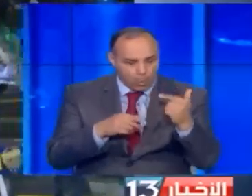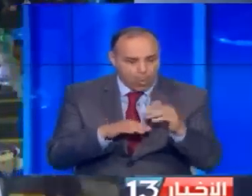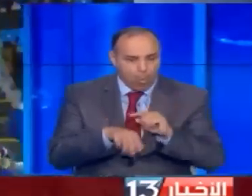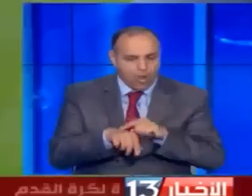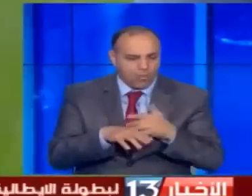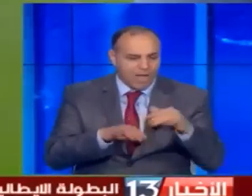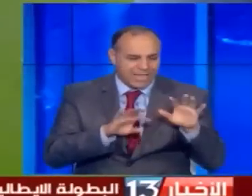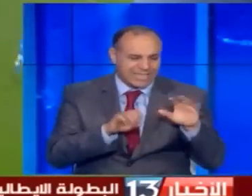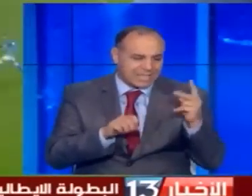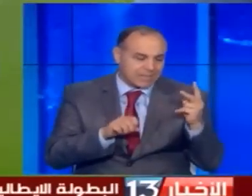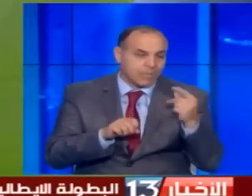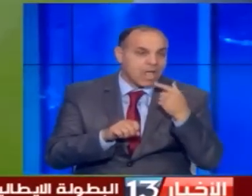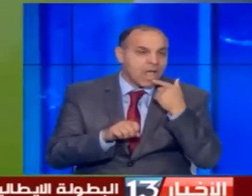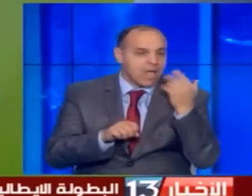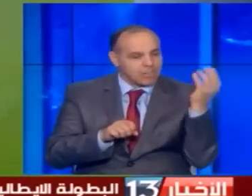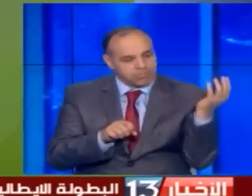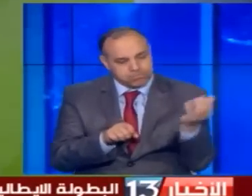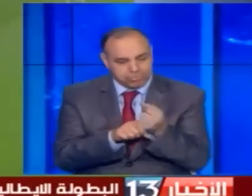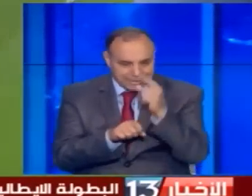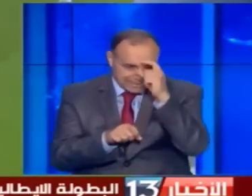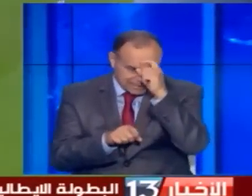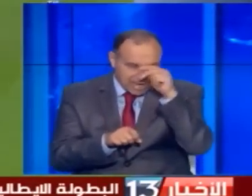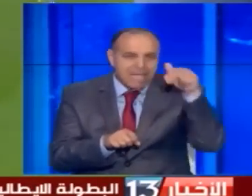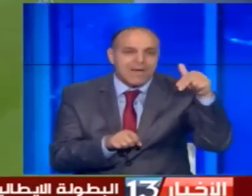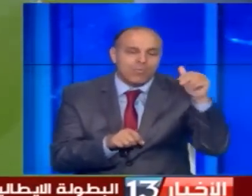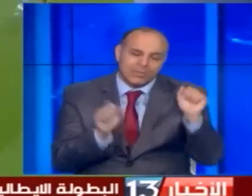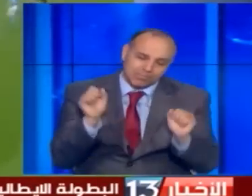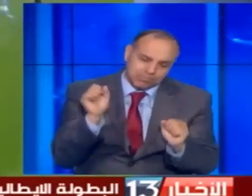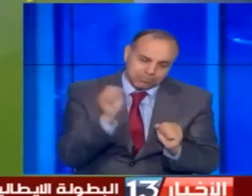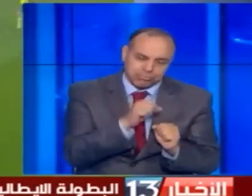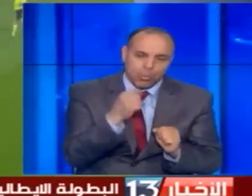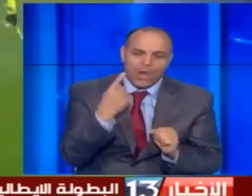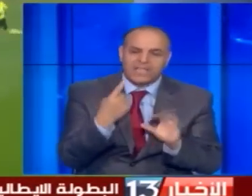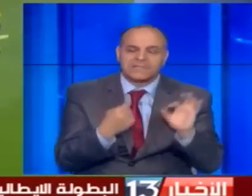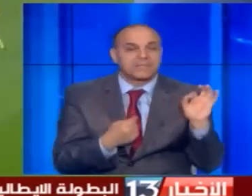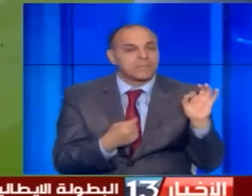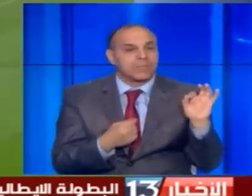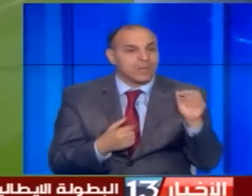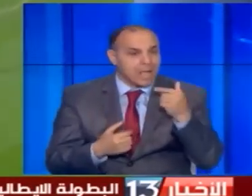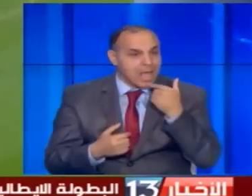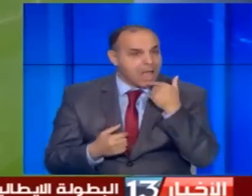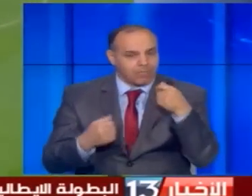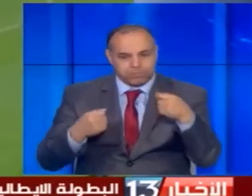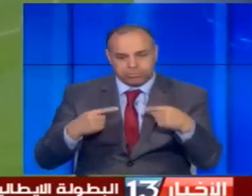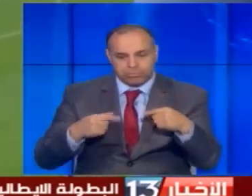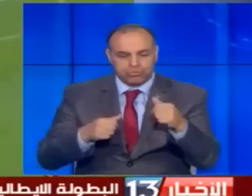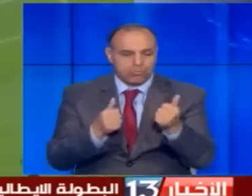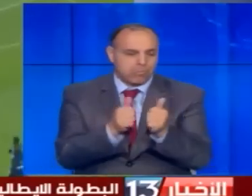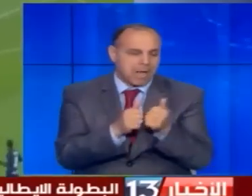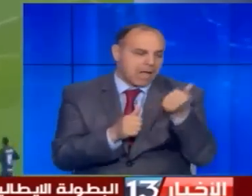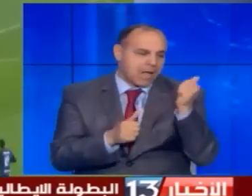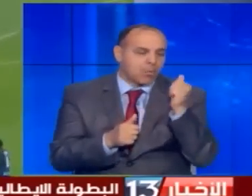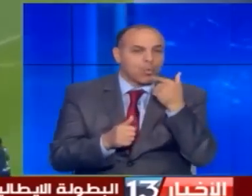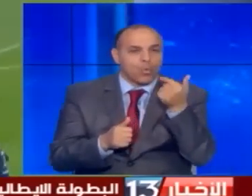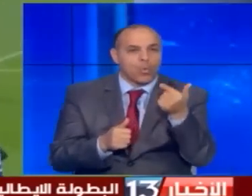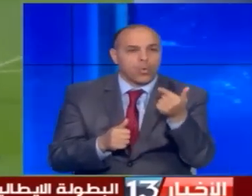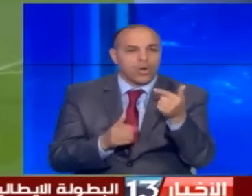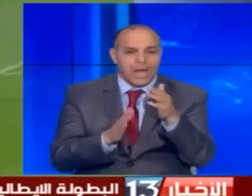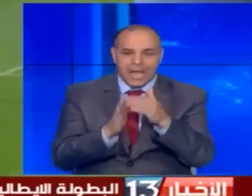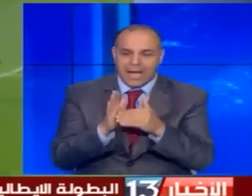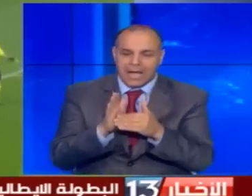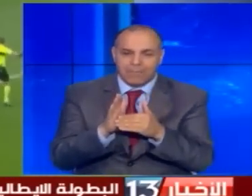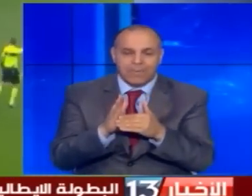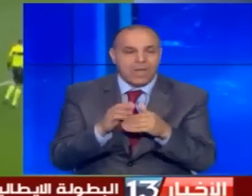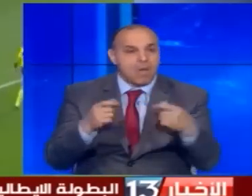الضائع ليحقق فوزا صعبا على نابولي بهدف دون رد في لقاء جمعهما مساء أمس